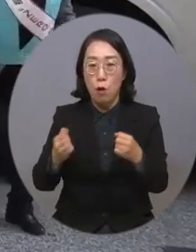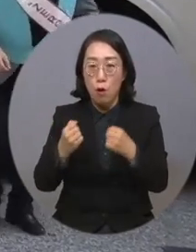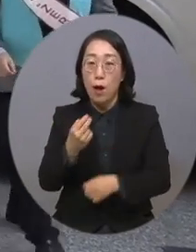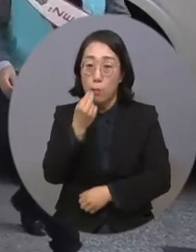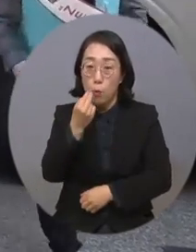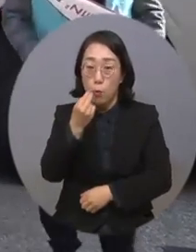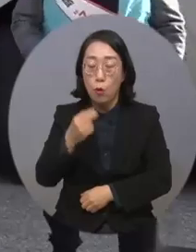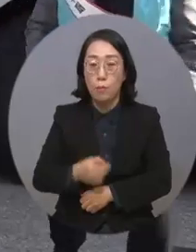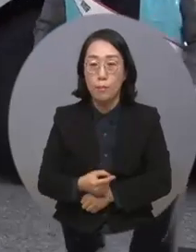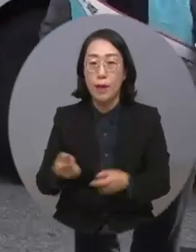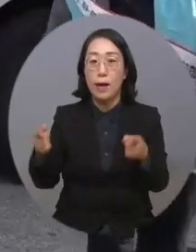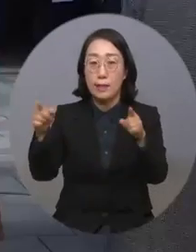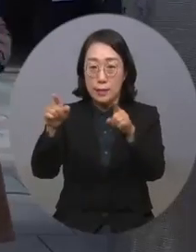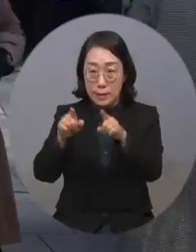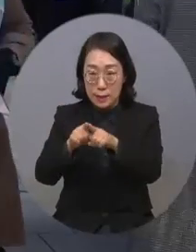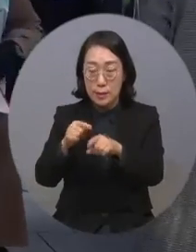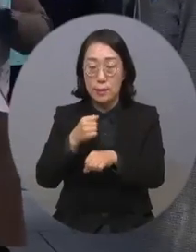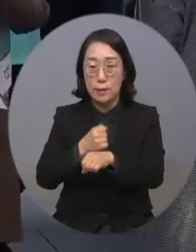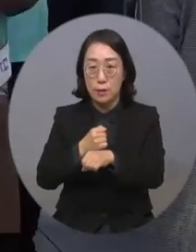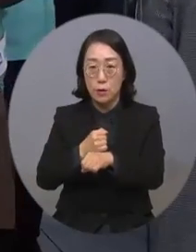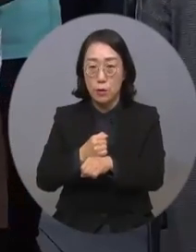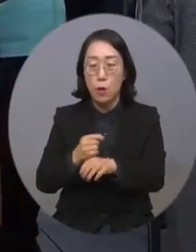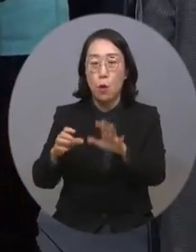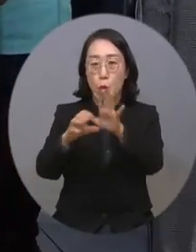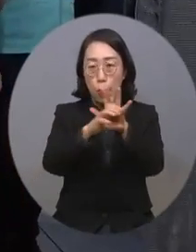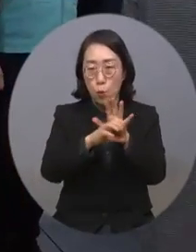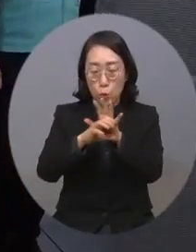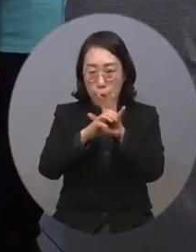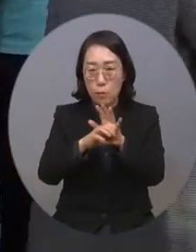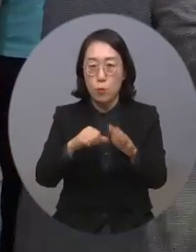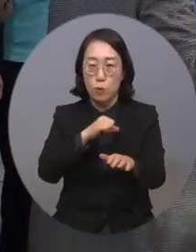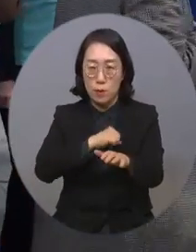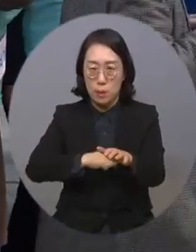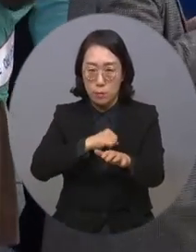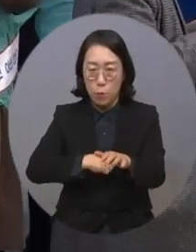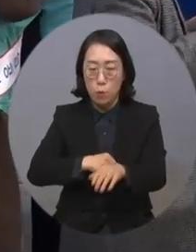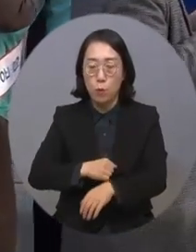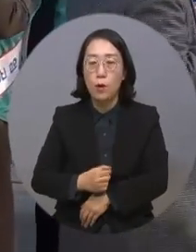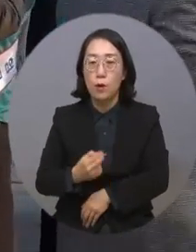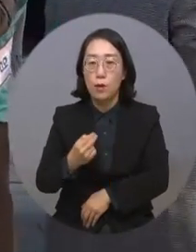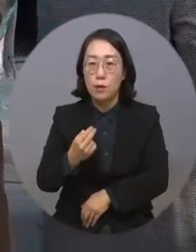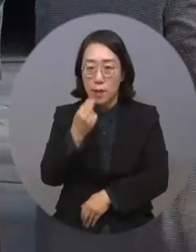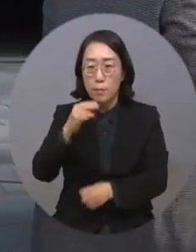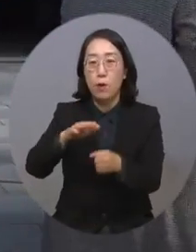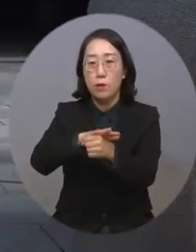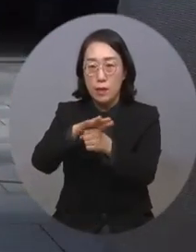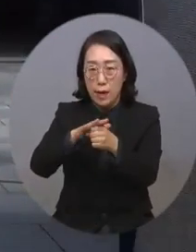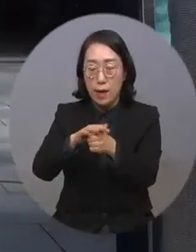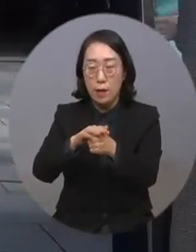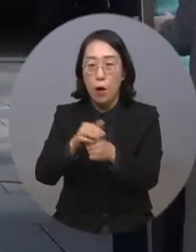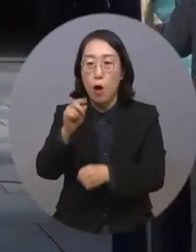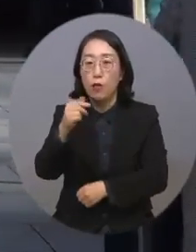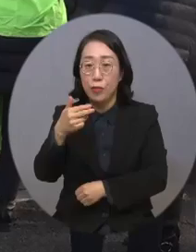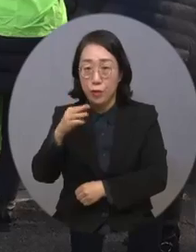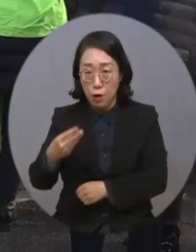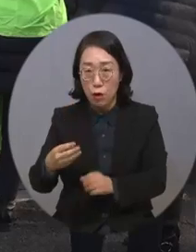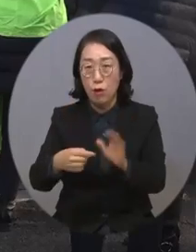국민건강보험의정부지사 공동주관으로 코로나19 극복 생명사랑 헌혈 캠페인이 지난 24일